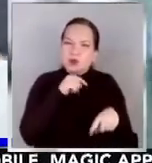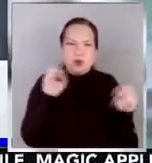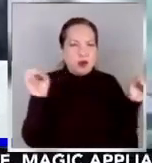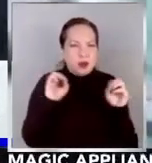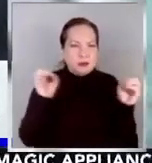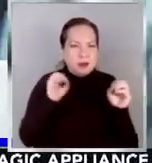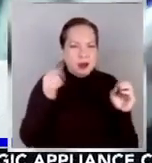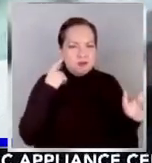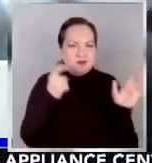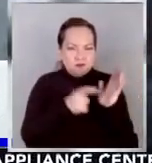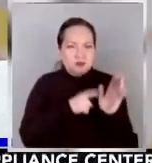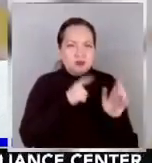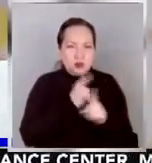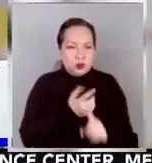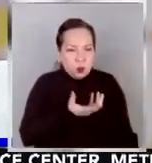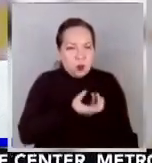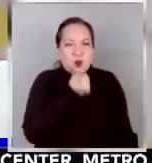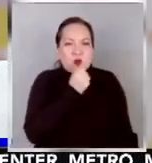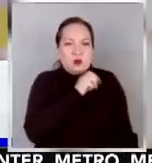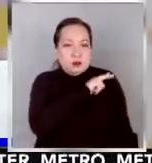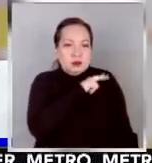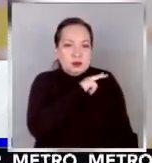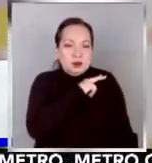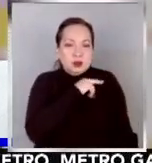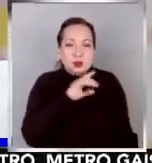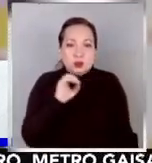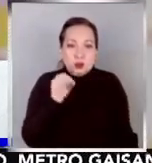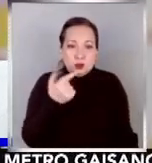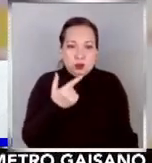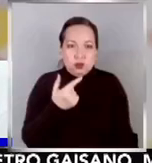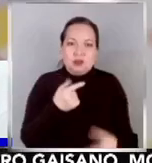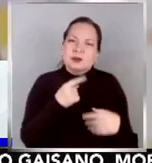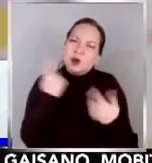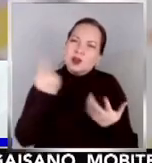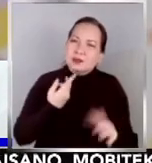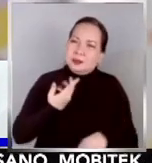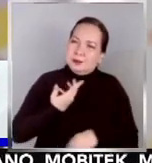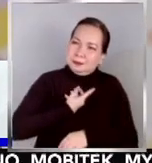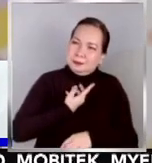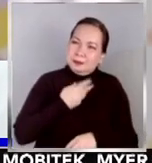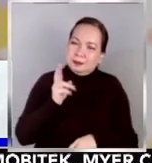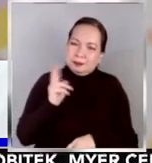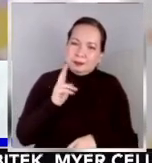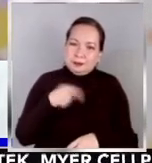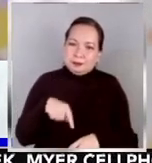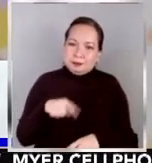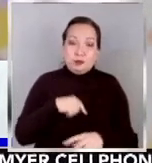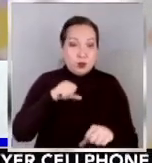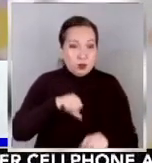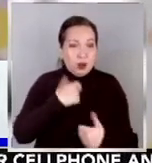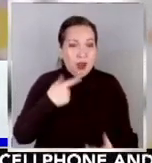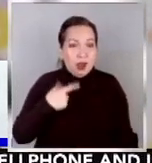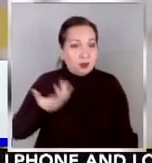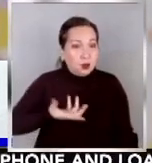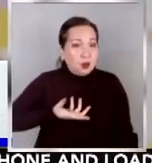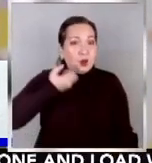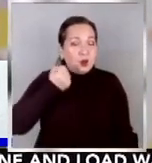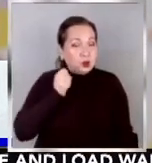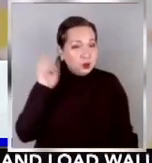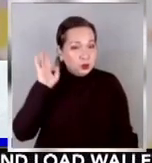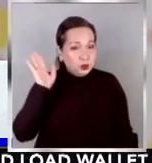recognized native breed. It's really for bragging rights. Kasi nakaka-proud na masabing